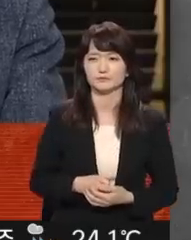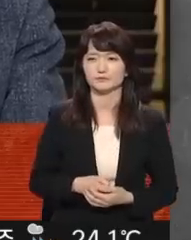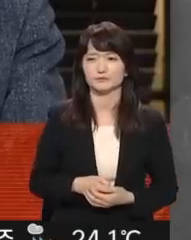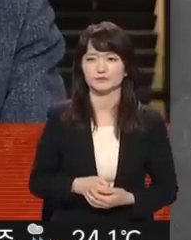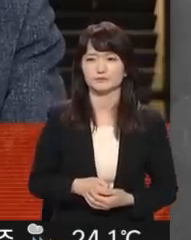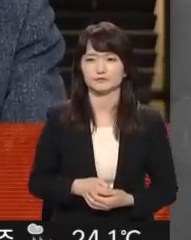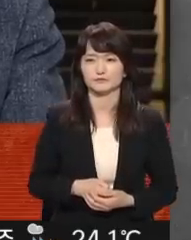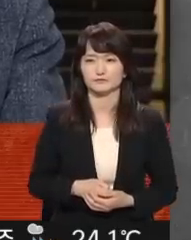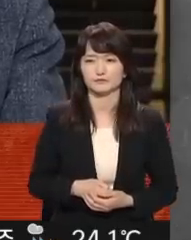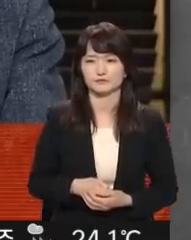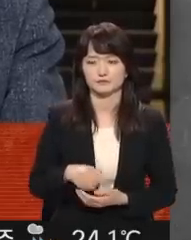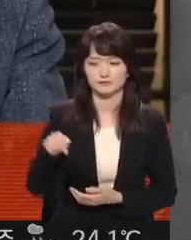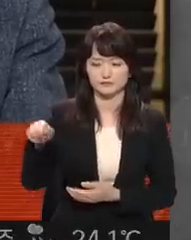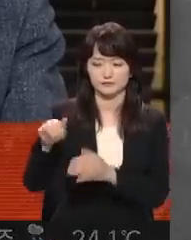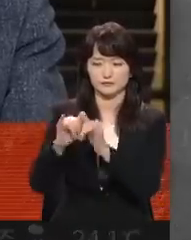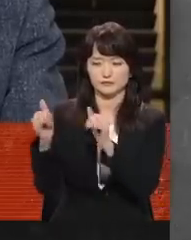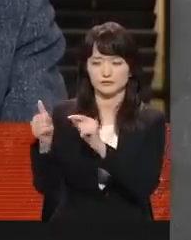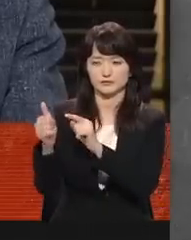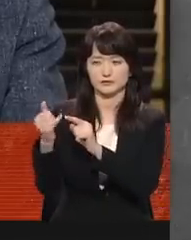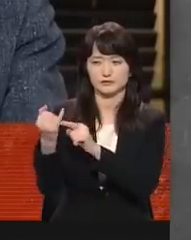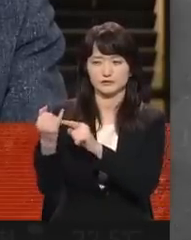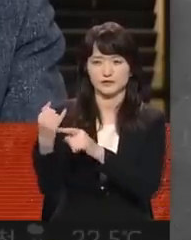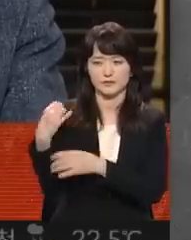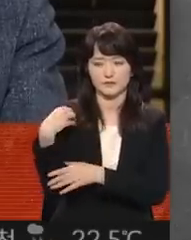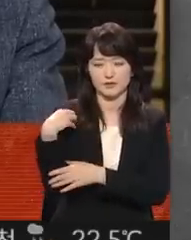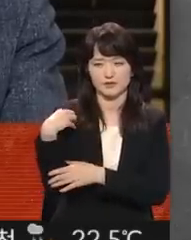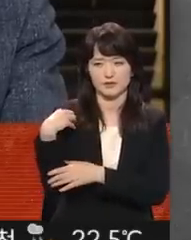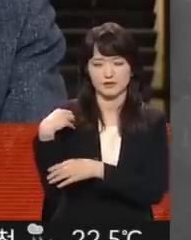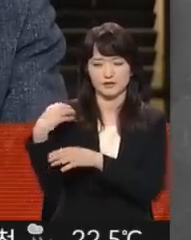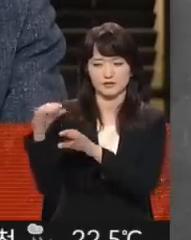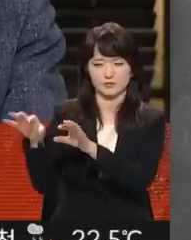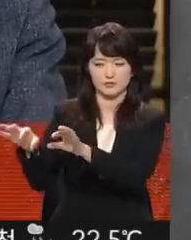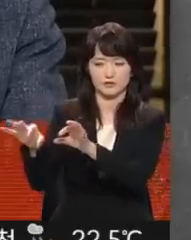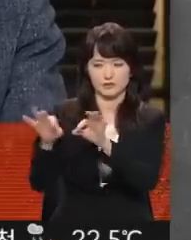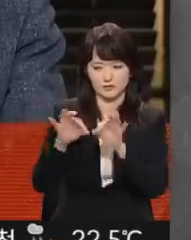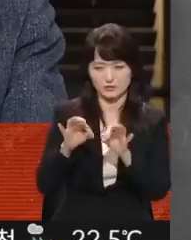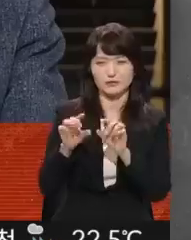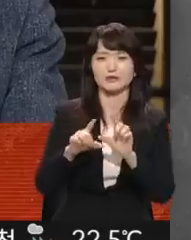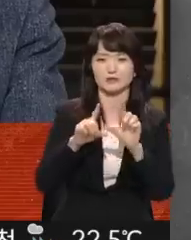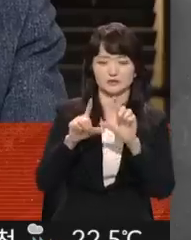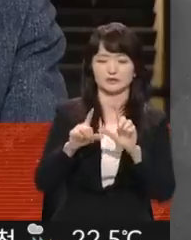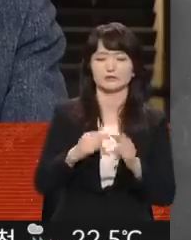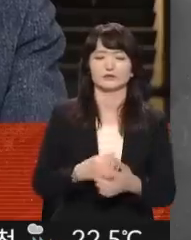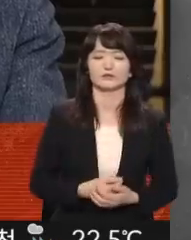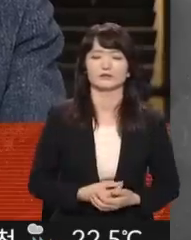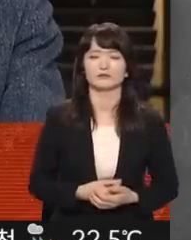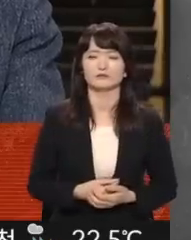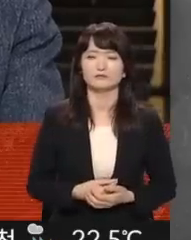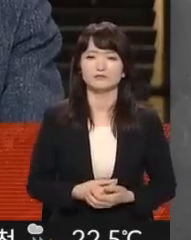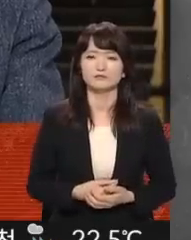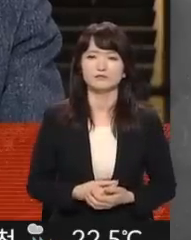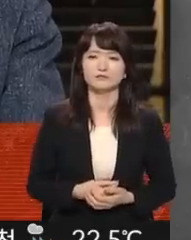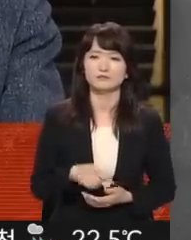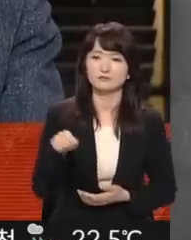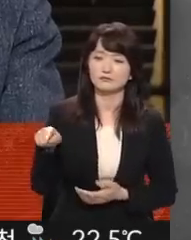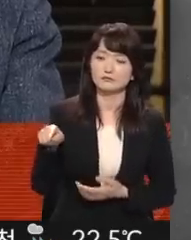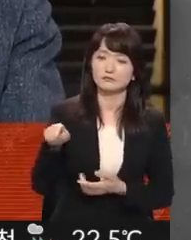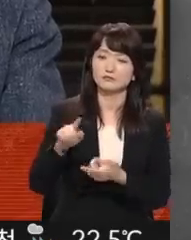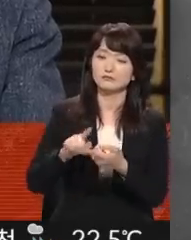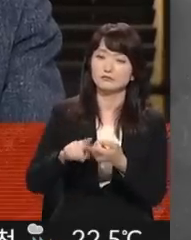사람의 역할로 살려고 했다 뭐 이런 주장을 하는 분들이 계시다 말이죠 자 그런데 제가 알기론 교수님께서는 그런 가설에 대해서